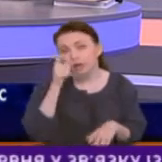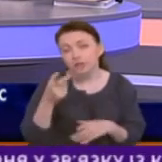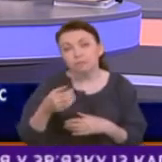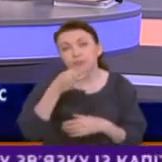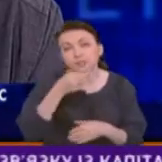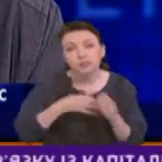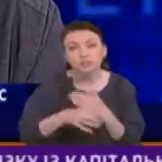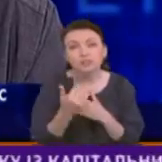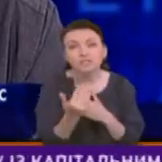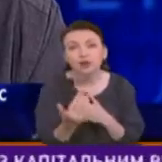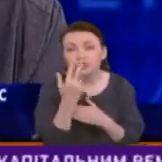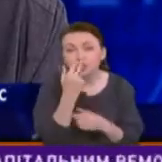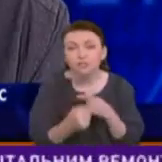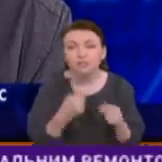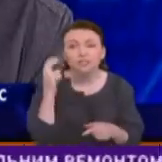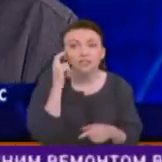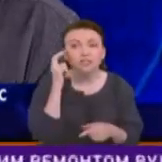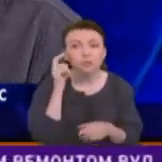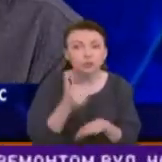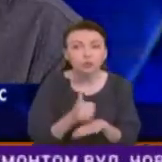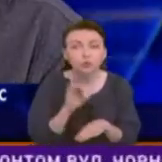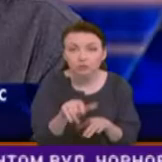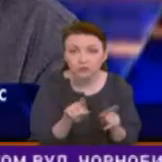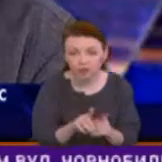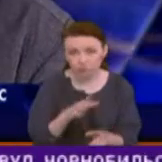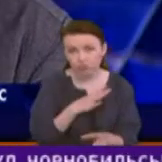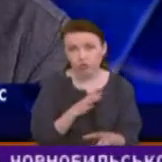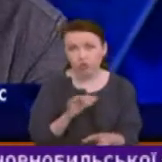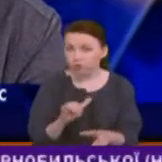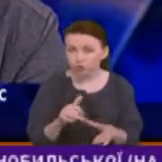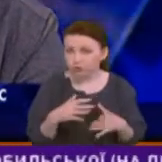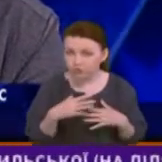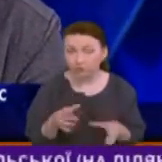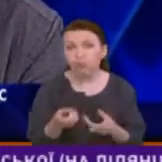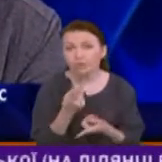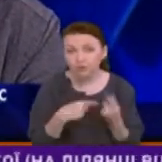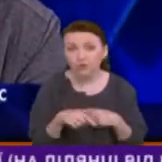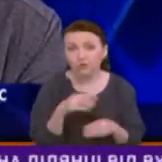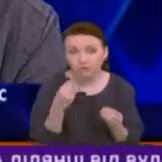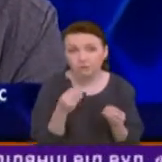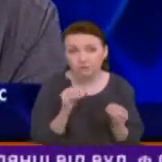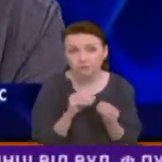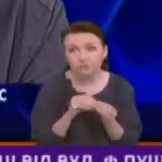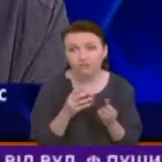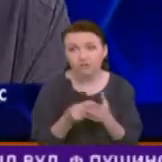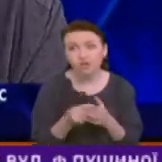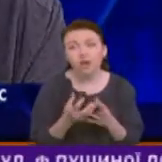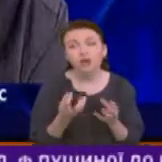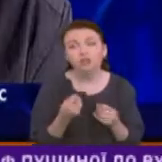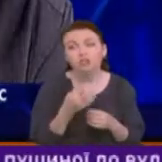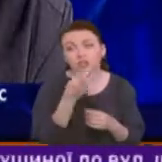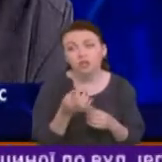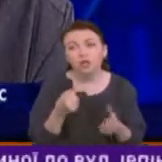кажуть, це ж ваша традиція, київської митрополії, це у вас так було, що у вас не було... Повертайтеся до свого корені. А тут можна ще сказати,